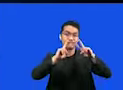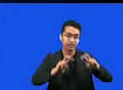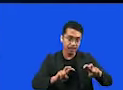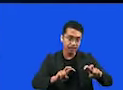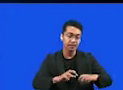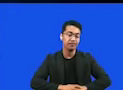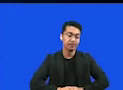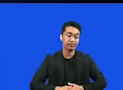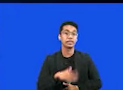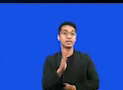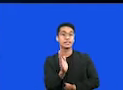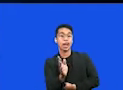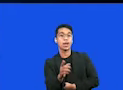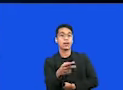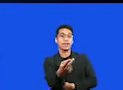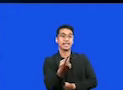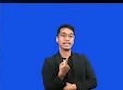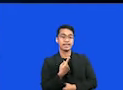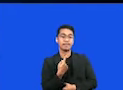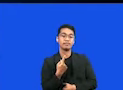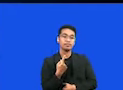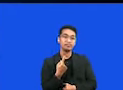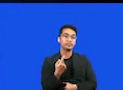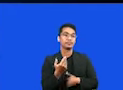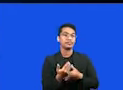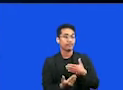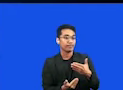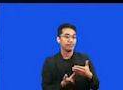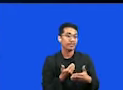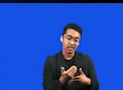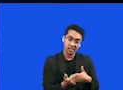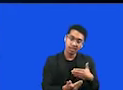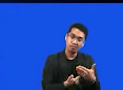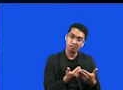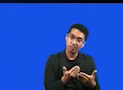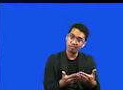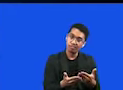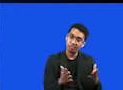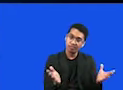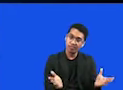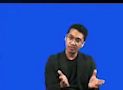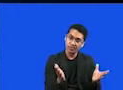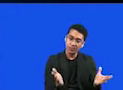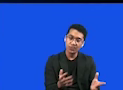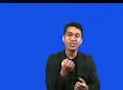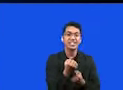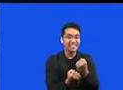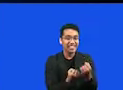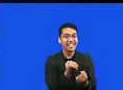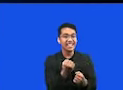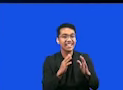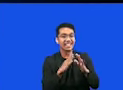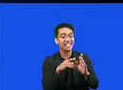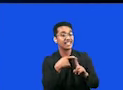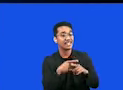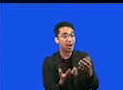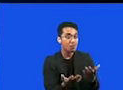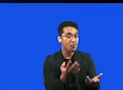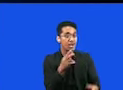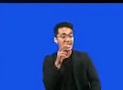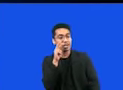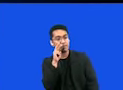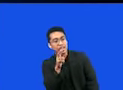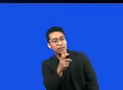kita berjalan di ee kalau kita menghidupi di kegiatan-kegiatan gereja mungkin memandangnya